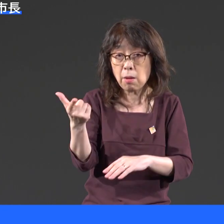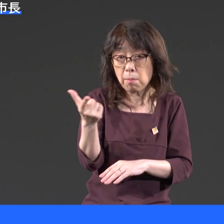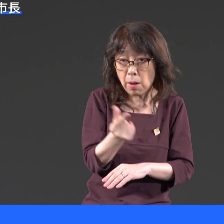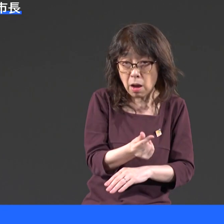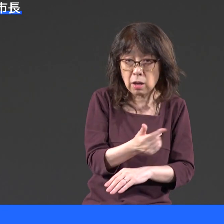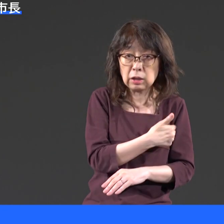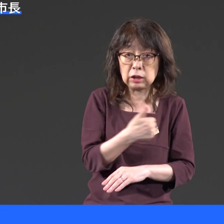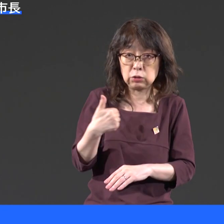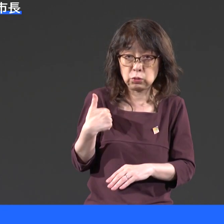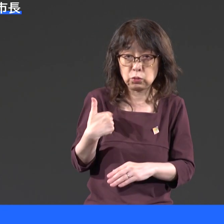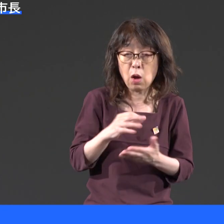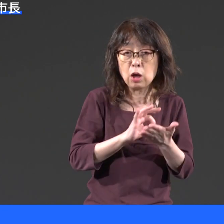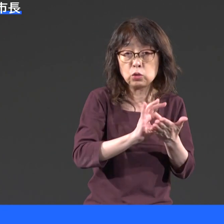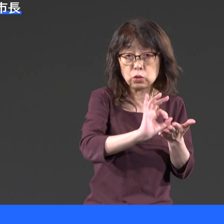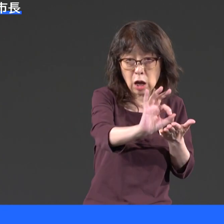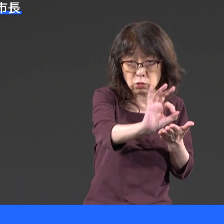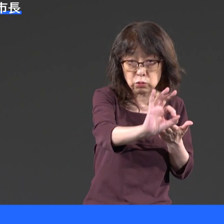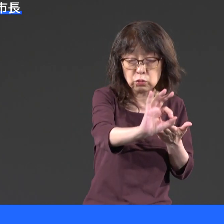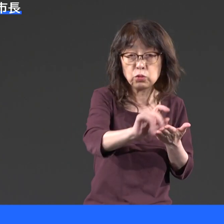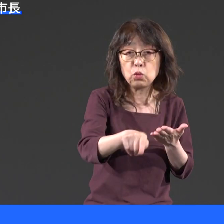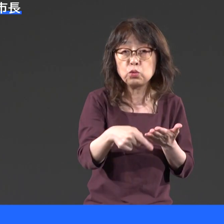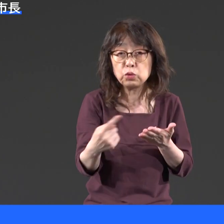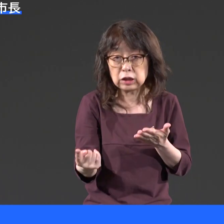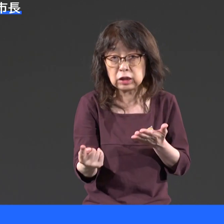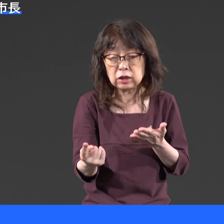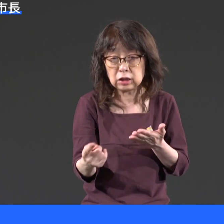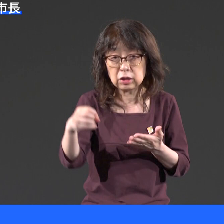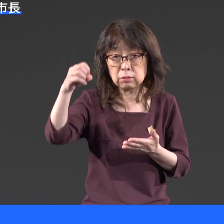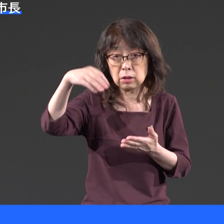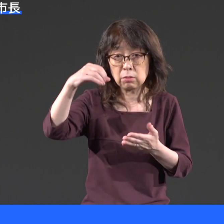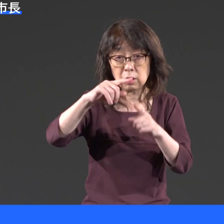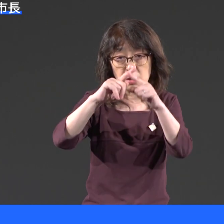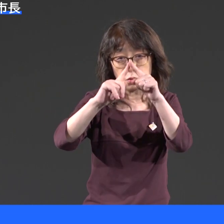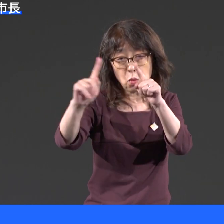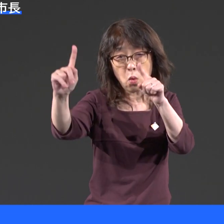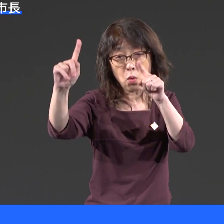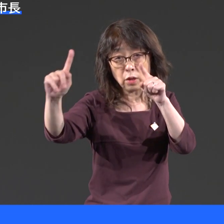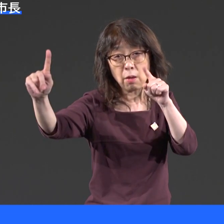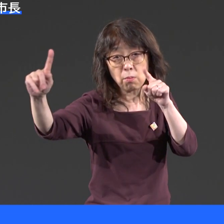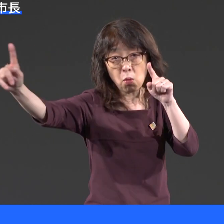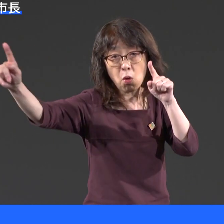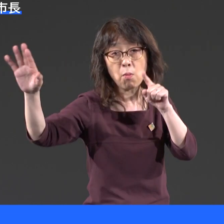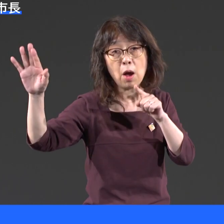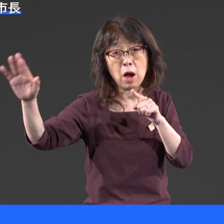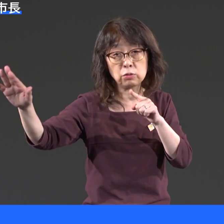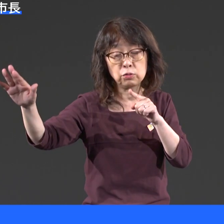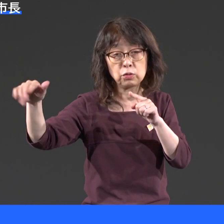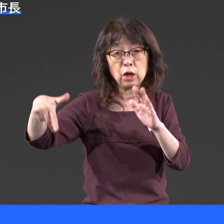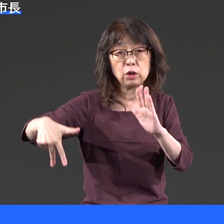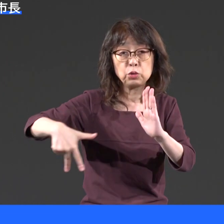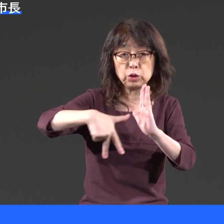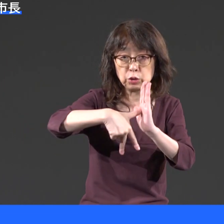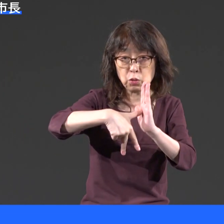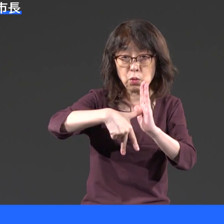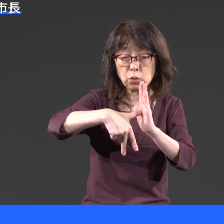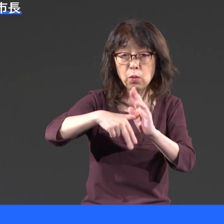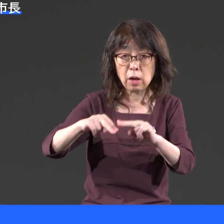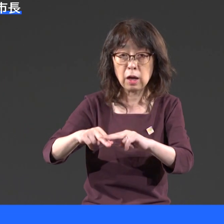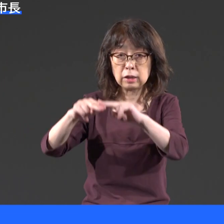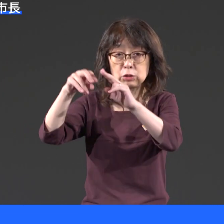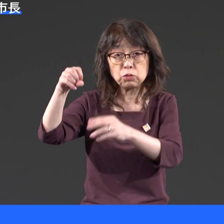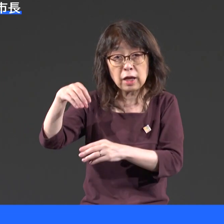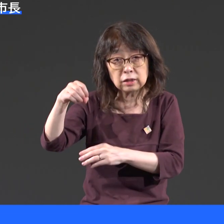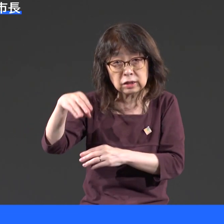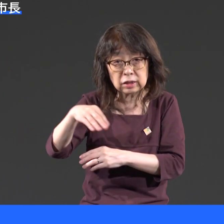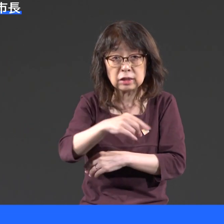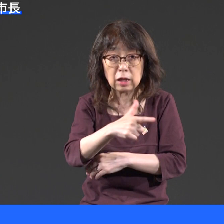時に、まあ、送電網ということもありますけれども一方でその水素なり蓄電池という新たな技術で、蓄電